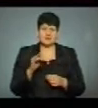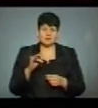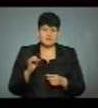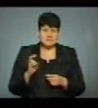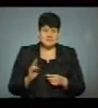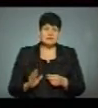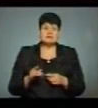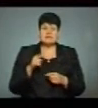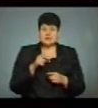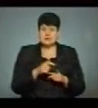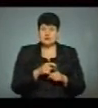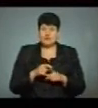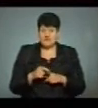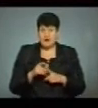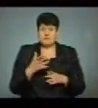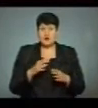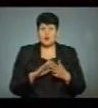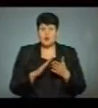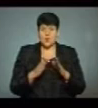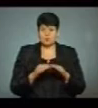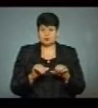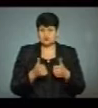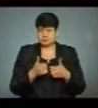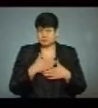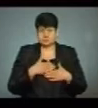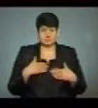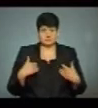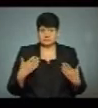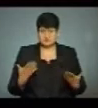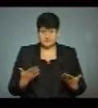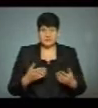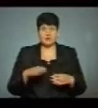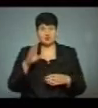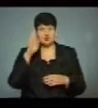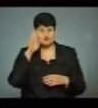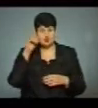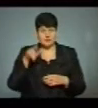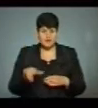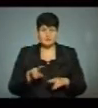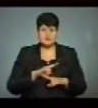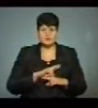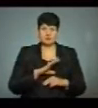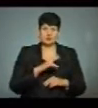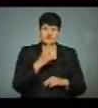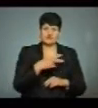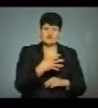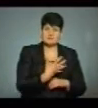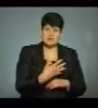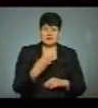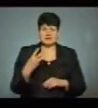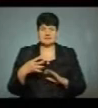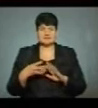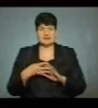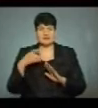її словами, з підрядником угоду розривати не планують. Зазначу, чоловікам, які загинули, було 25 і